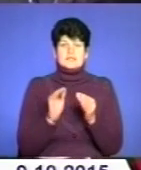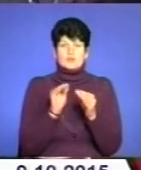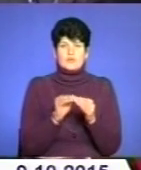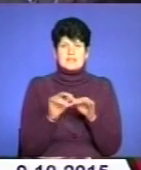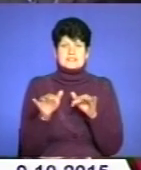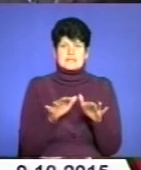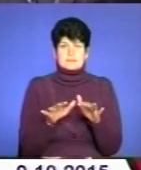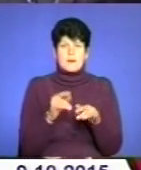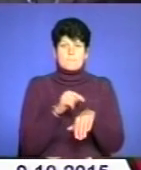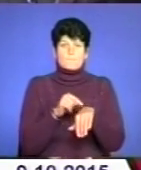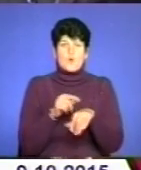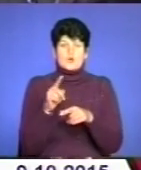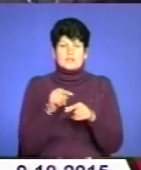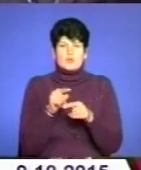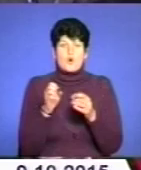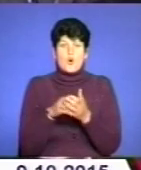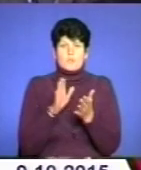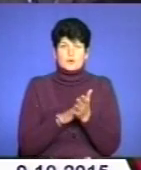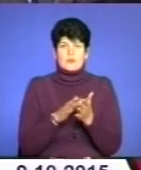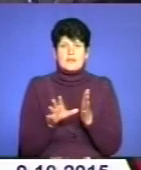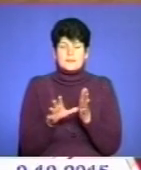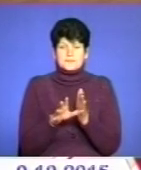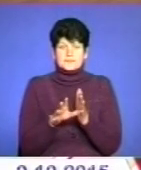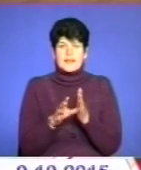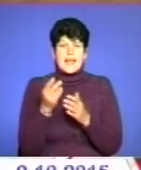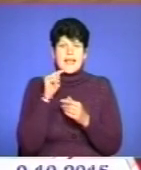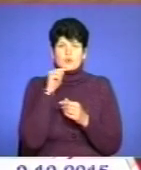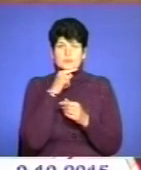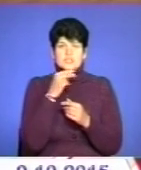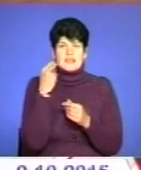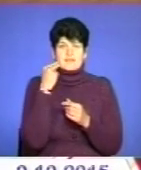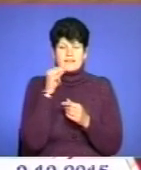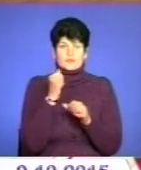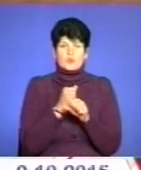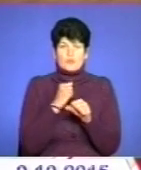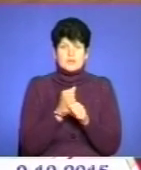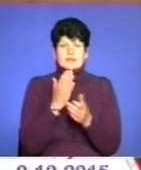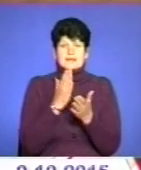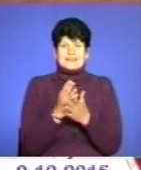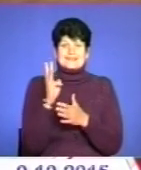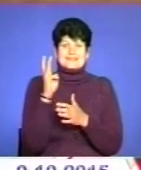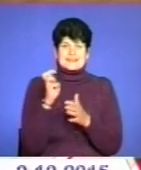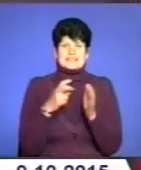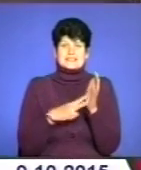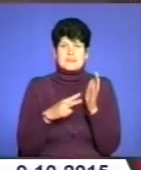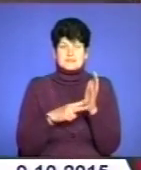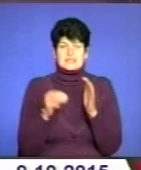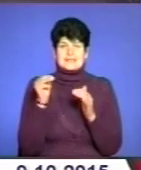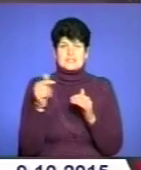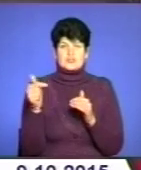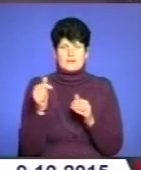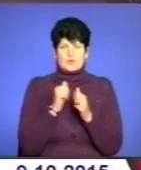засоби погодинного обліку електроенергії. Економічний ефект від такої роботи сягає 370 тисяч гривень